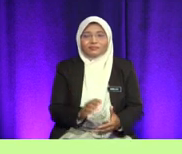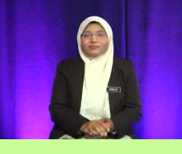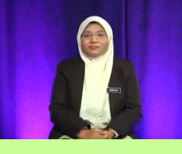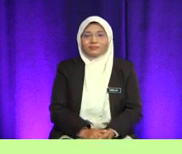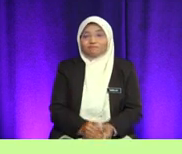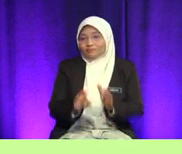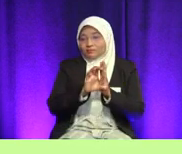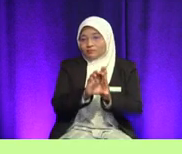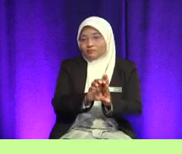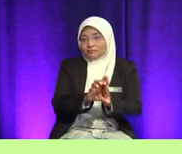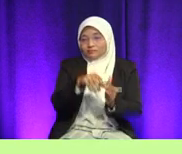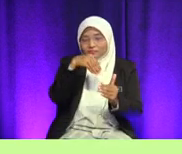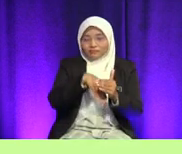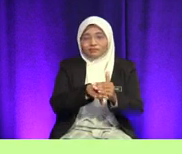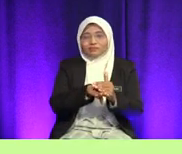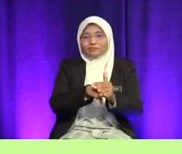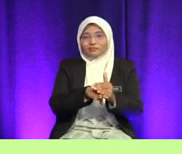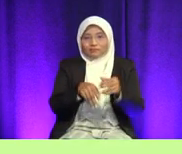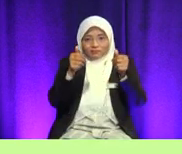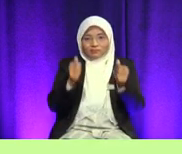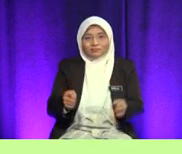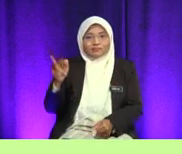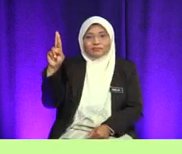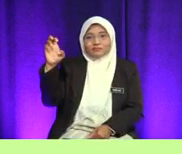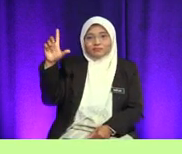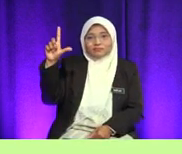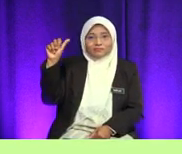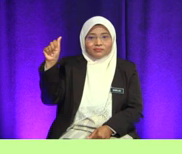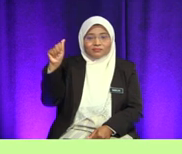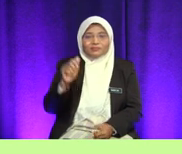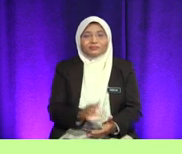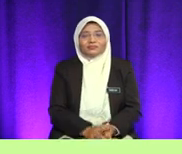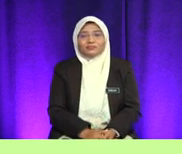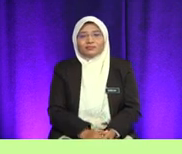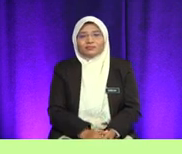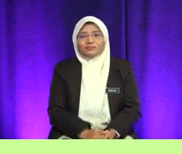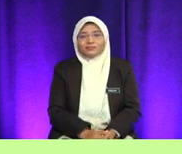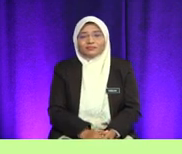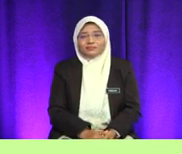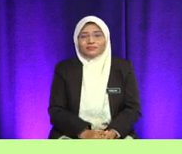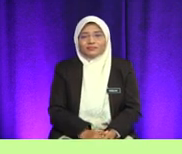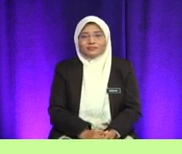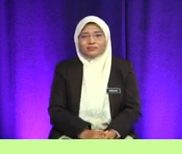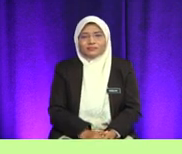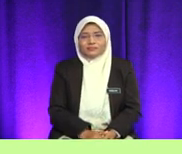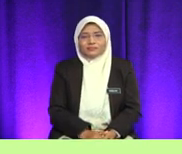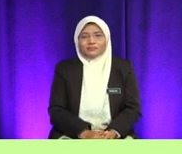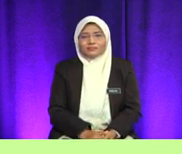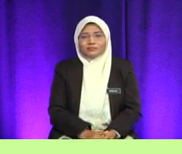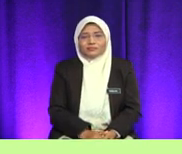rela kesimpulannya rakyat yang peka kepada keselamatan negara dapat